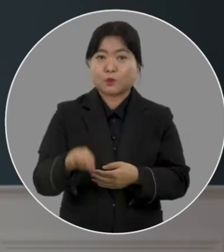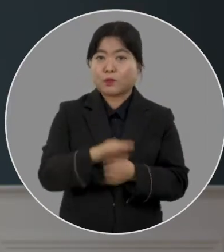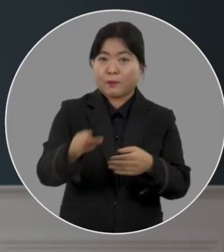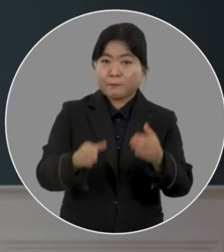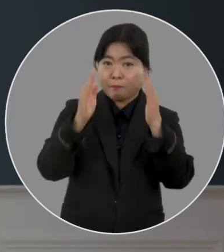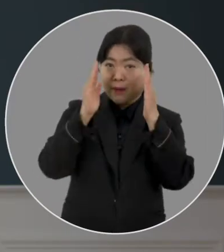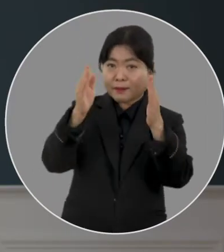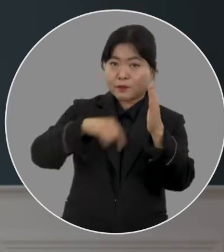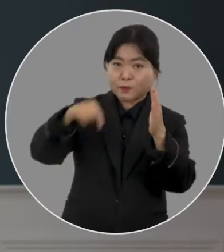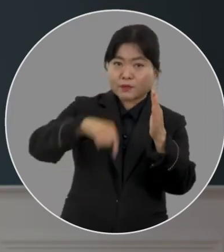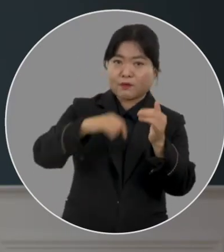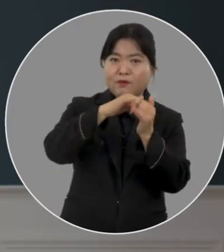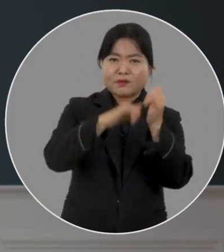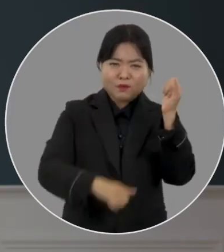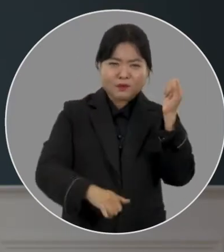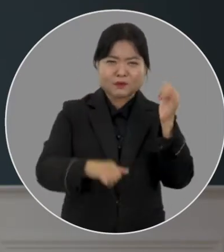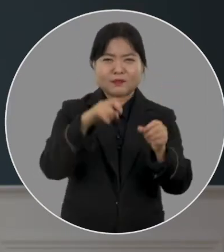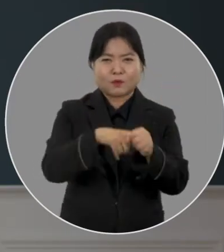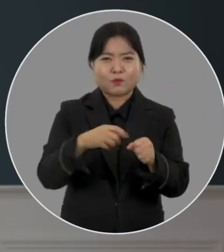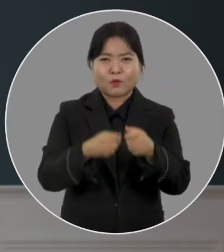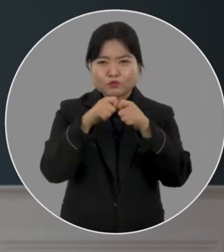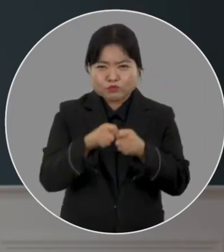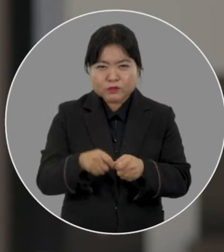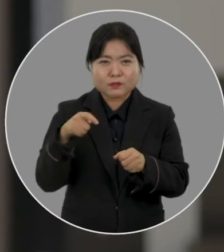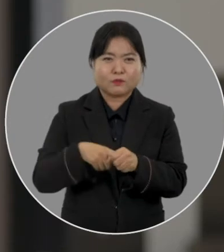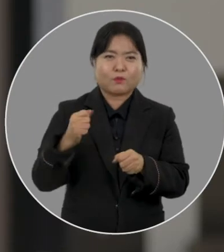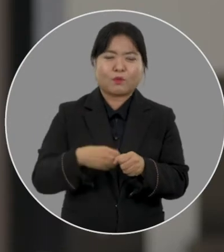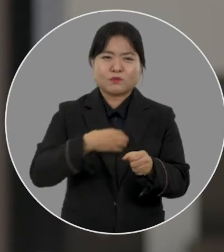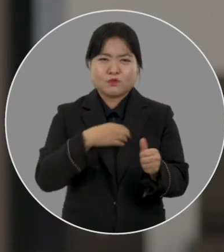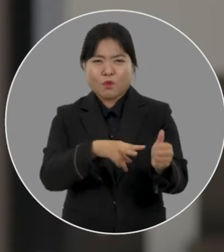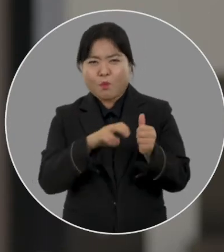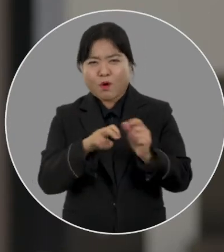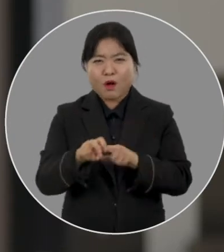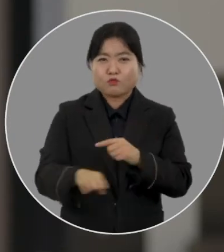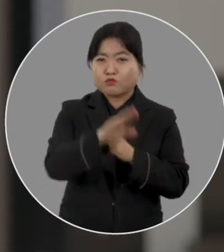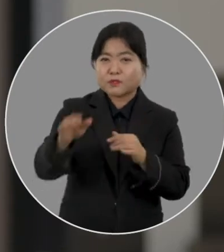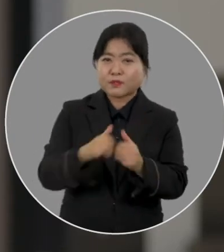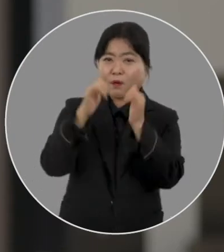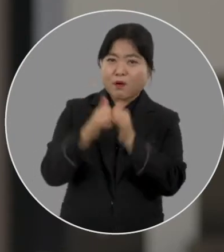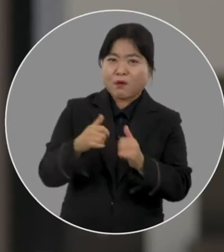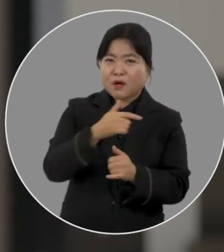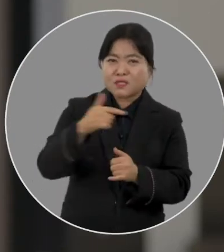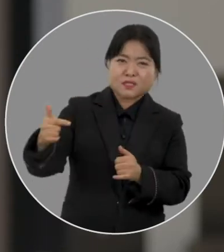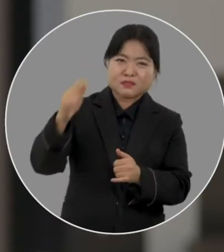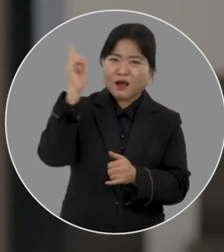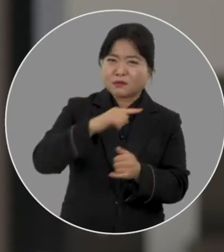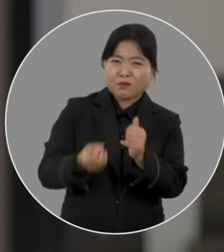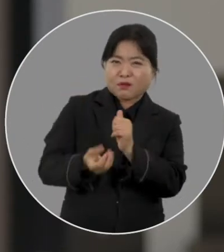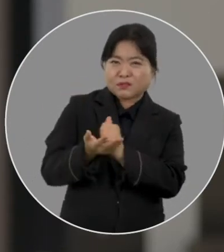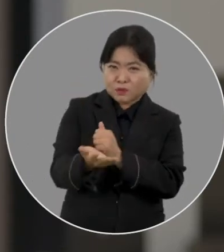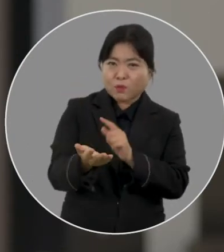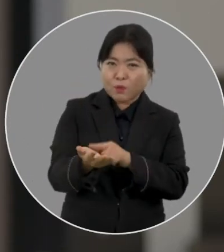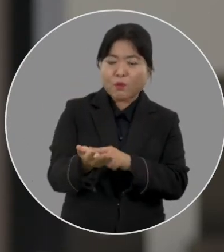우리가 방향 속에서 역사적으로 구체적으로 이 혐오가 우리 사회에 얼마나 큰